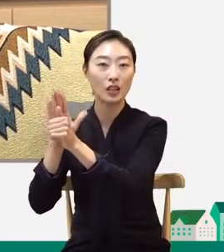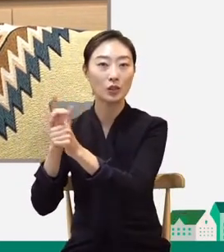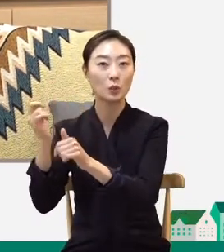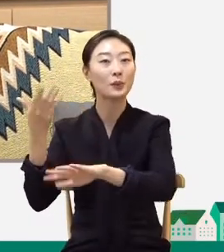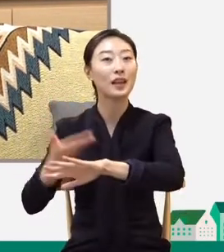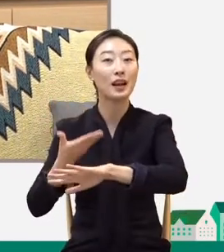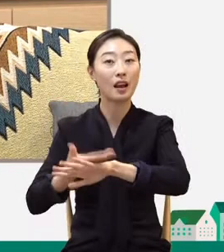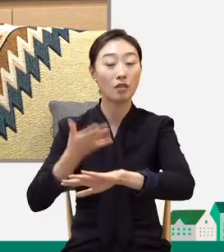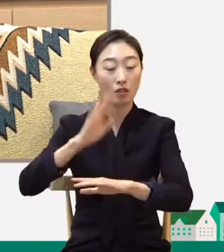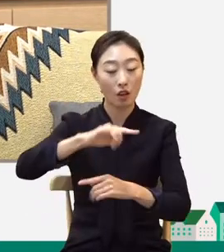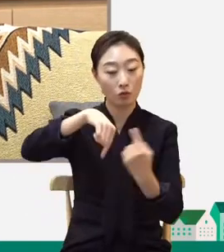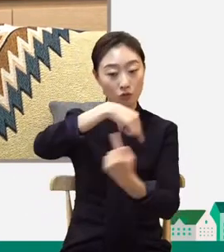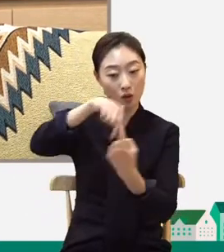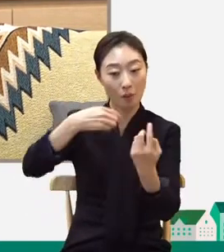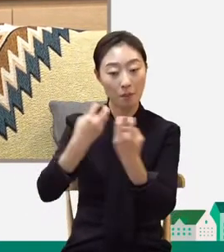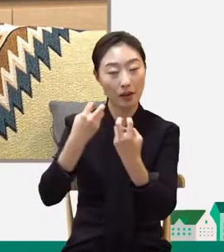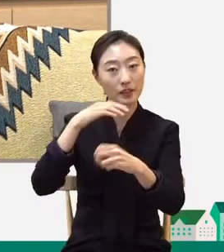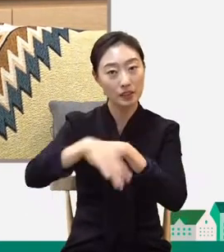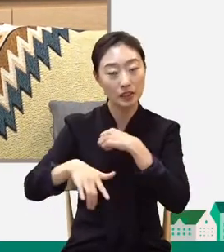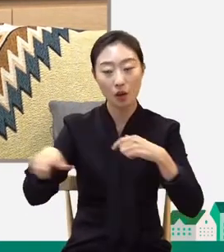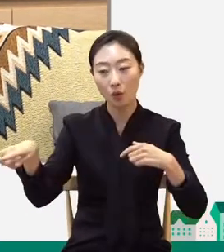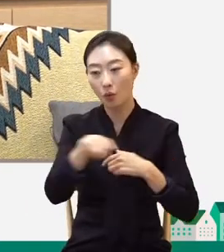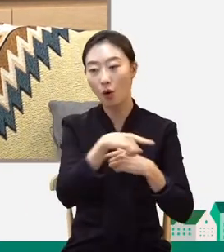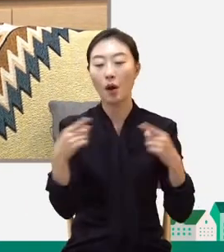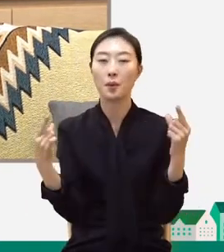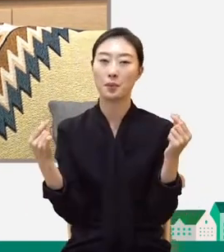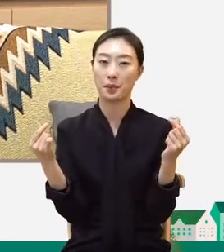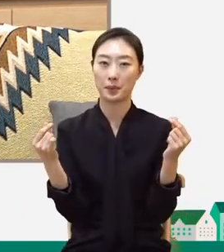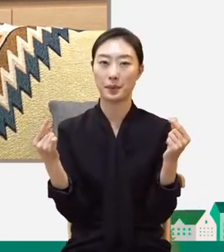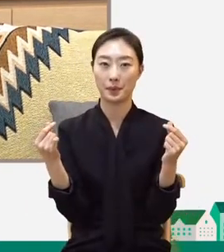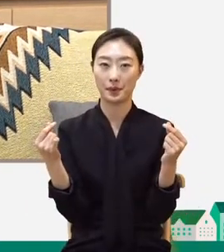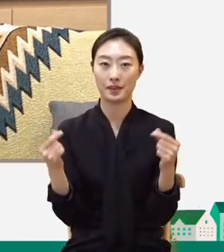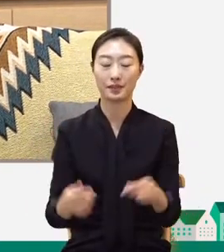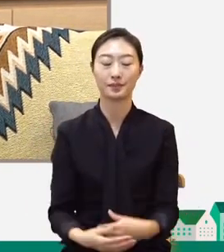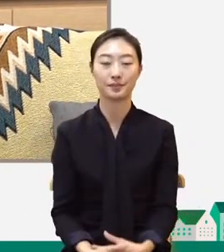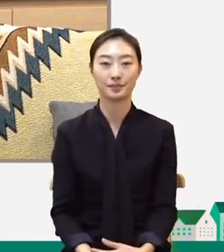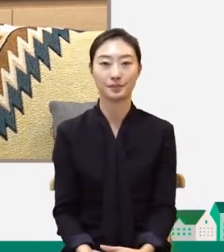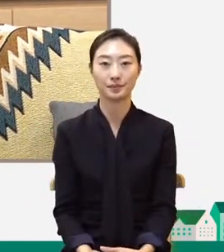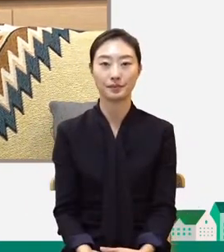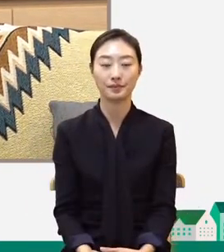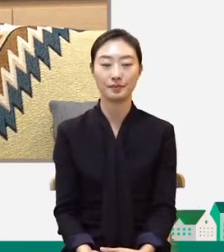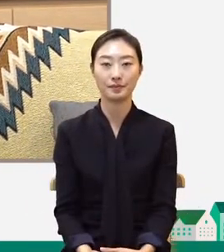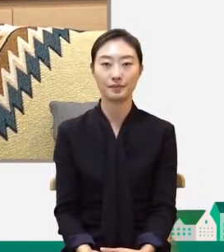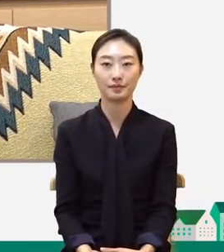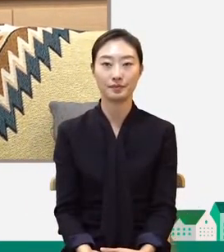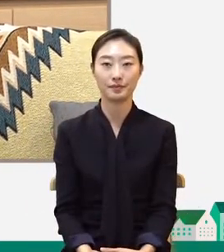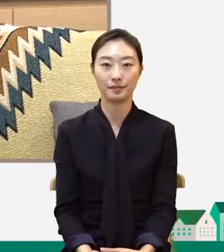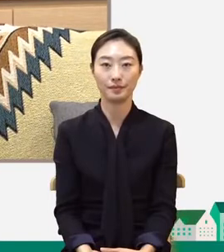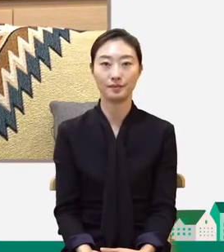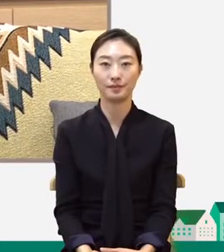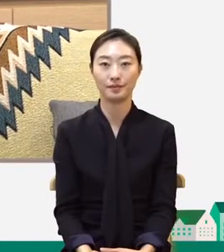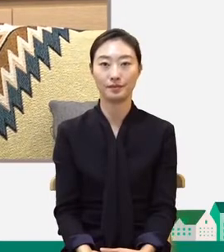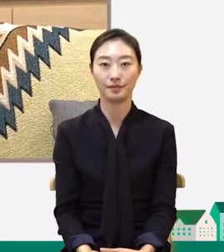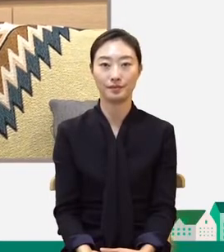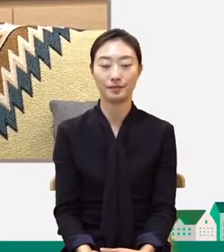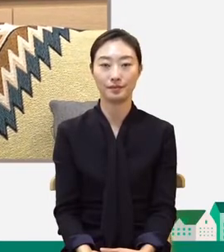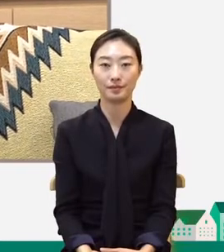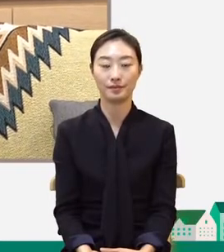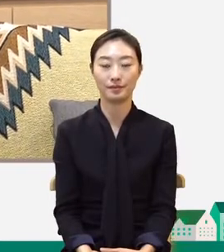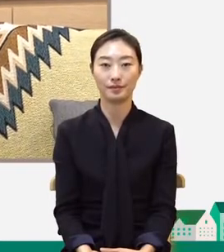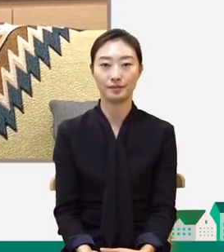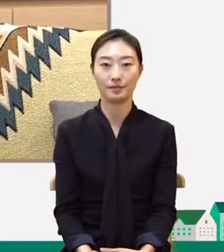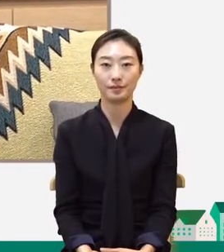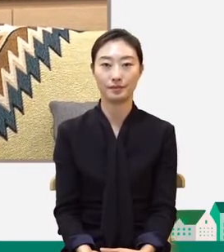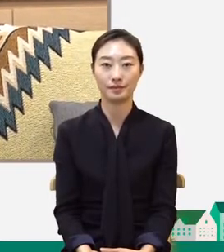운영 방식이나 이런 것은 지원주택과 상당히 유사한 그러한 주택 모형이라고 생각하시면 될 것 같습니다.